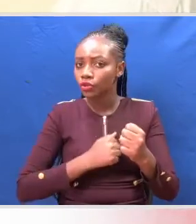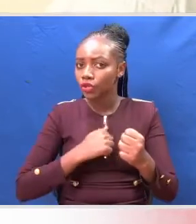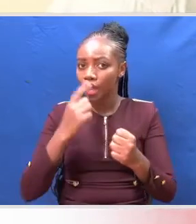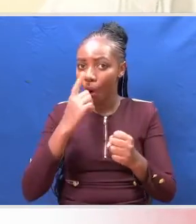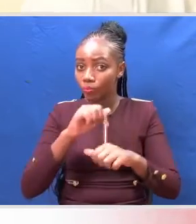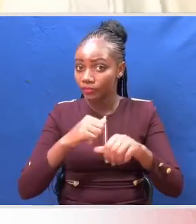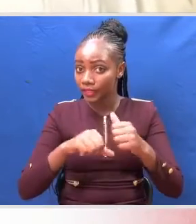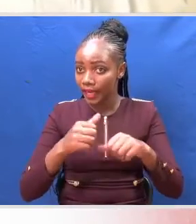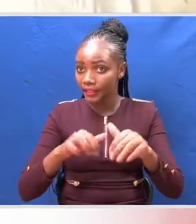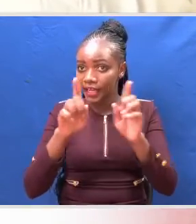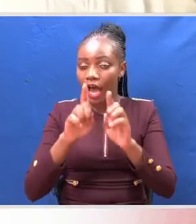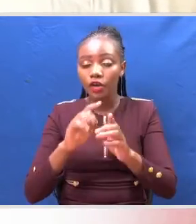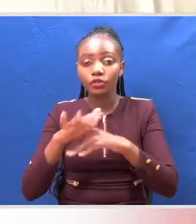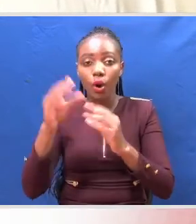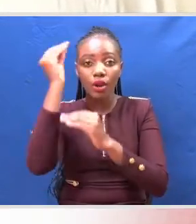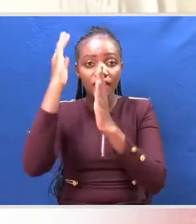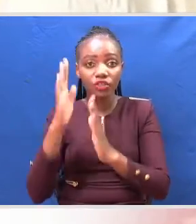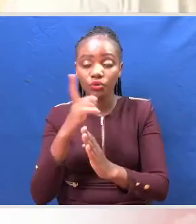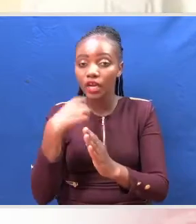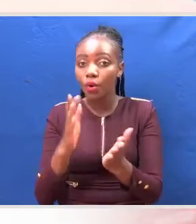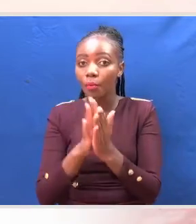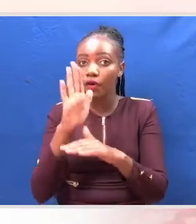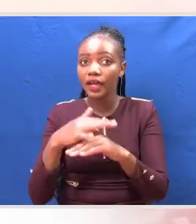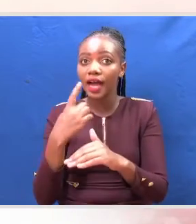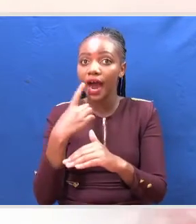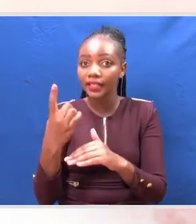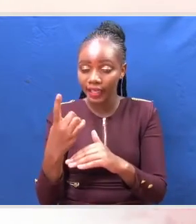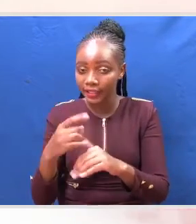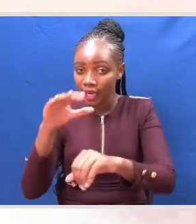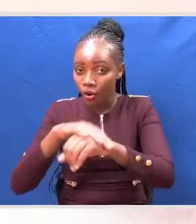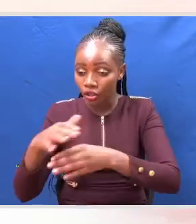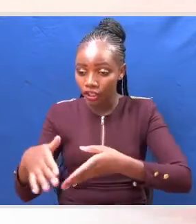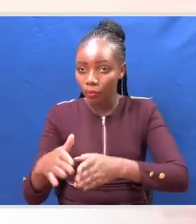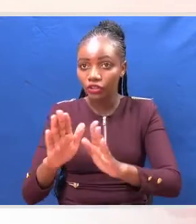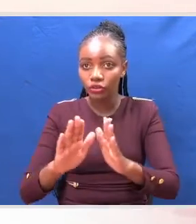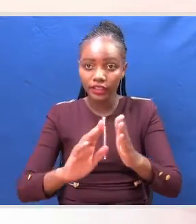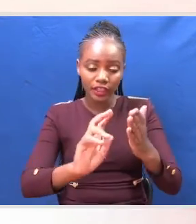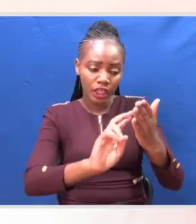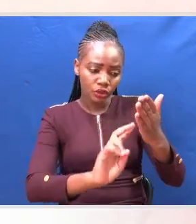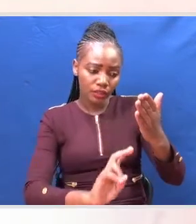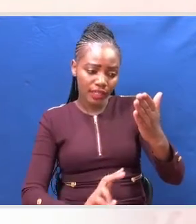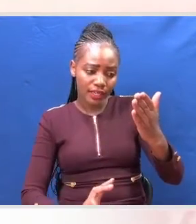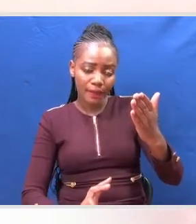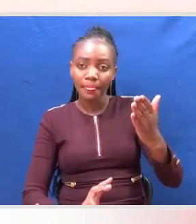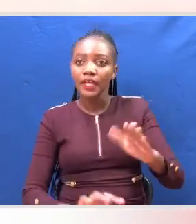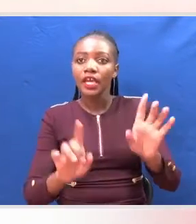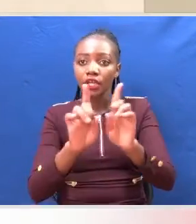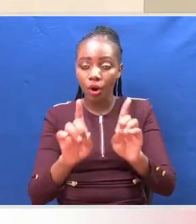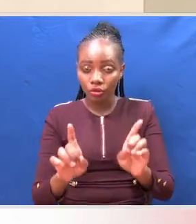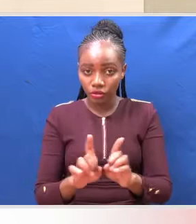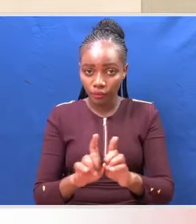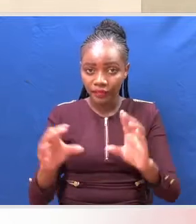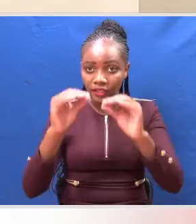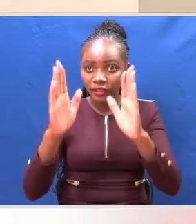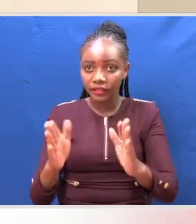Kila mmoja wa wanafunzi hao ambao ni zaidi ya 100 alipata fursa ya kusoma moja baada ya mwingine kwa walimu ambao